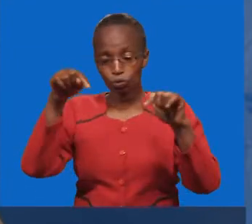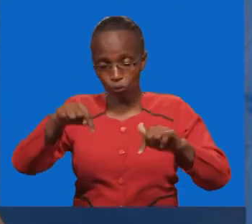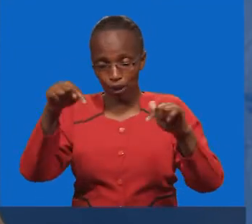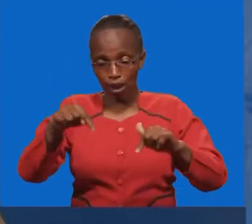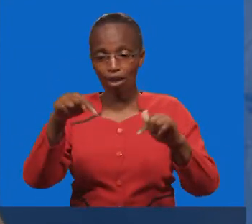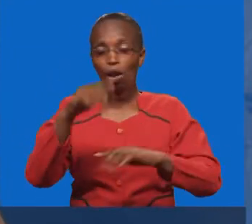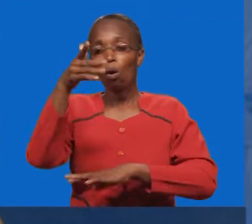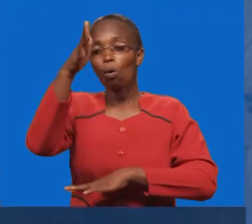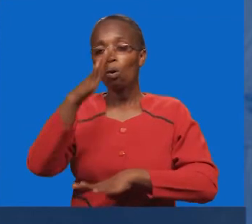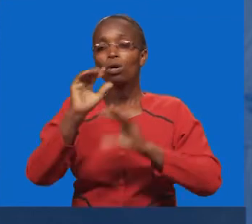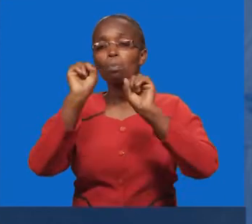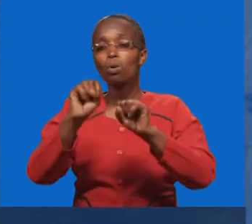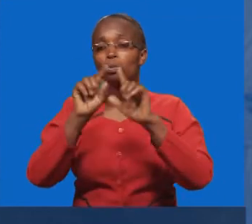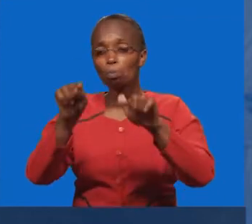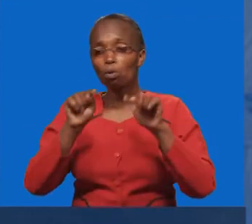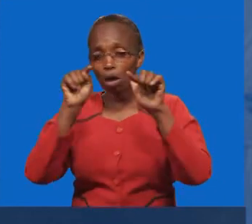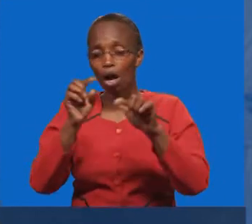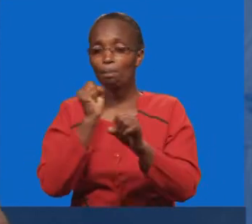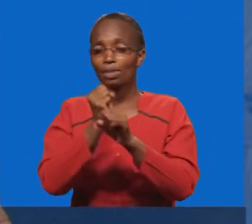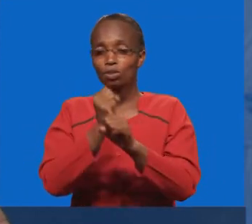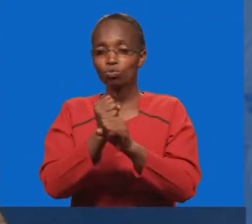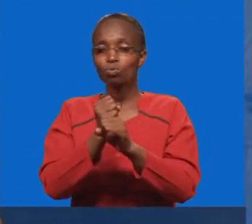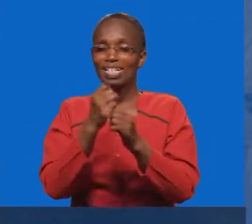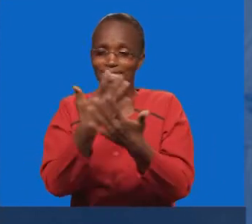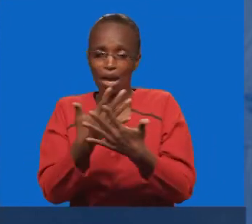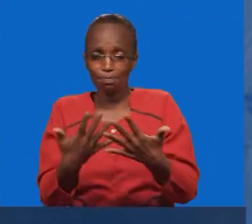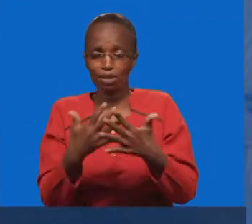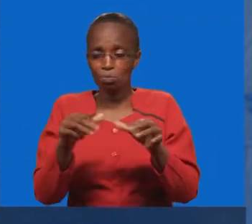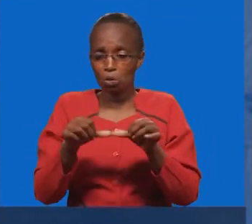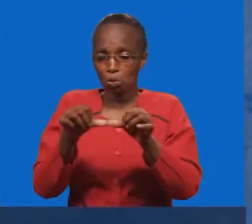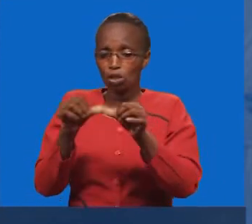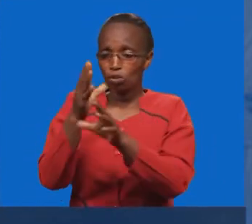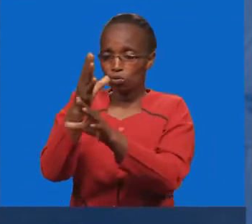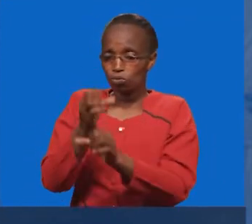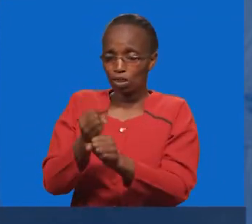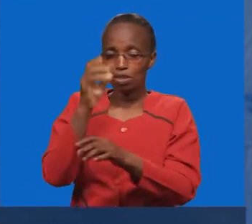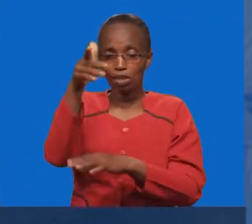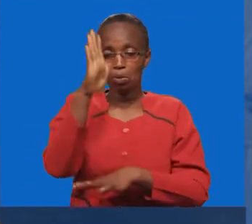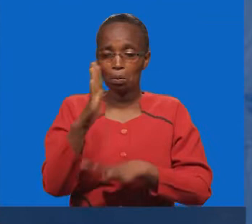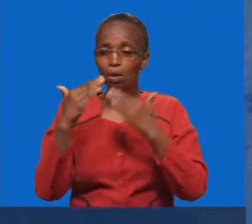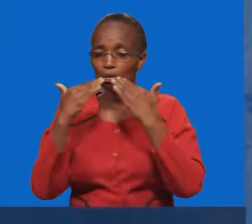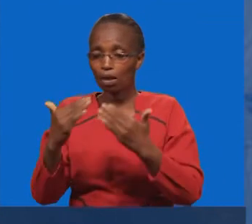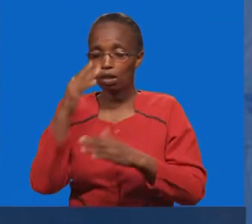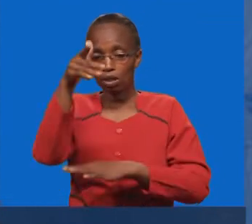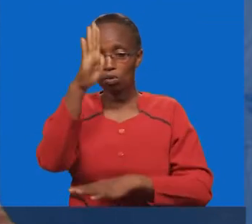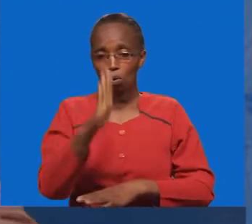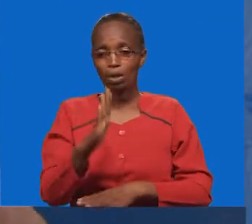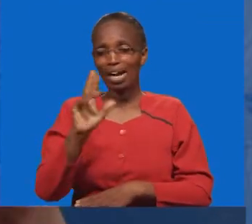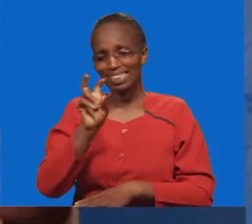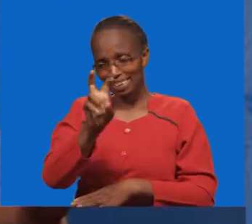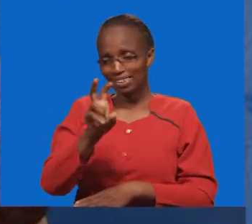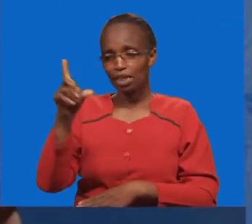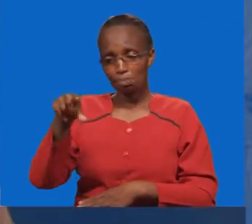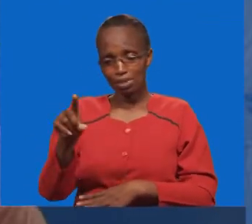dakika kama hii, Mungu anaweza kukutendea mtambo. Endelea na kuamini, endelea na kumshukuru na kuona